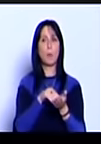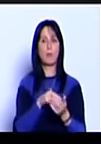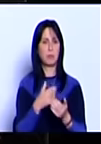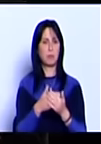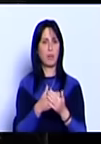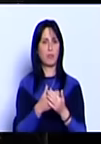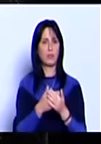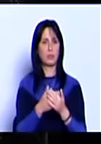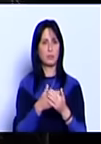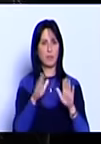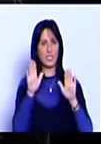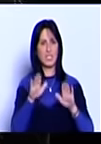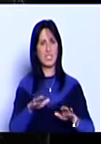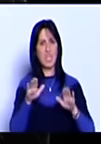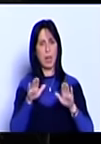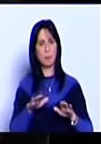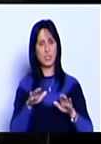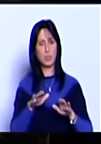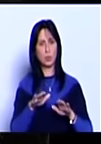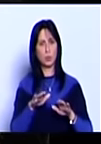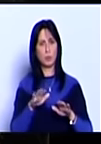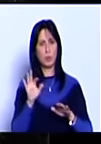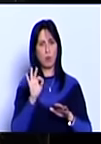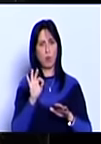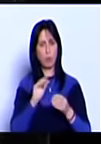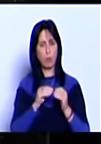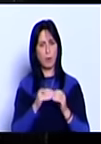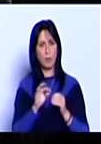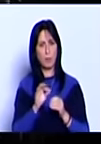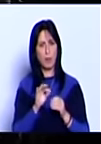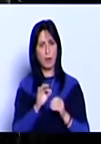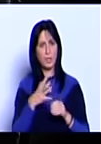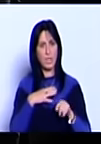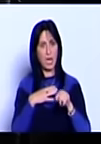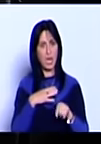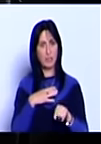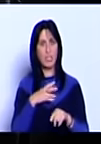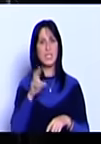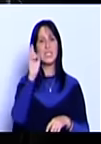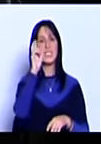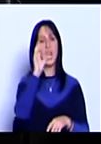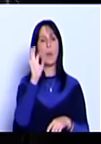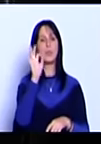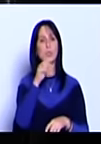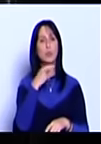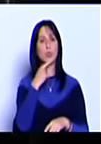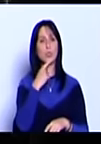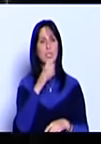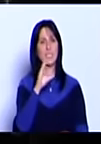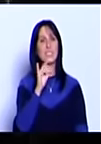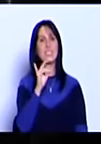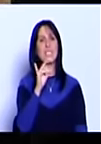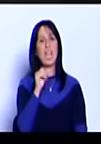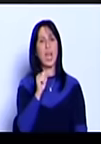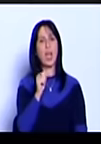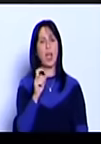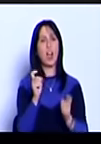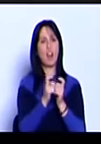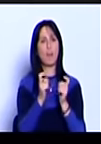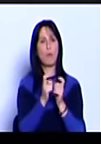მაგალითად ისლამისტურ ფუნდამენტალიზმის პრობლემაზე უნდა უმასპინძლოს საქართველოს სახელმწიფოებზეა ლაპარაკი. სირიის კონფლიქტი ყველაზე მწვავე